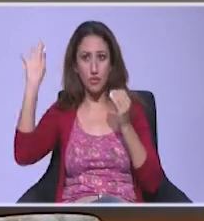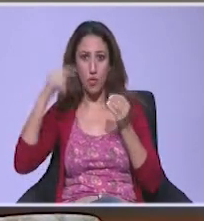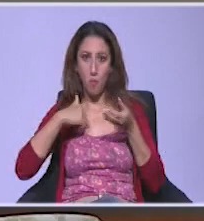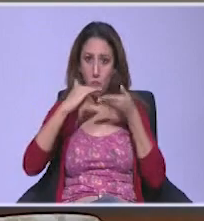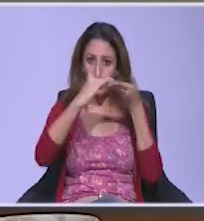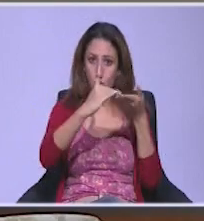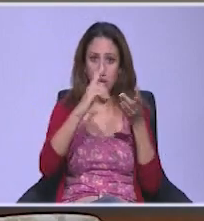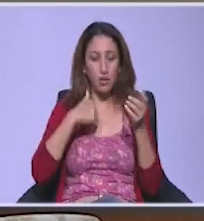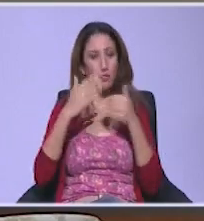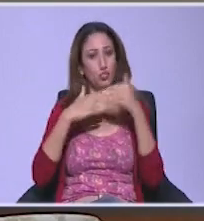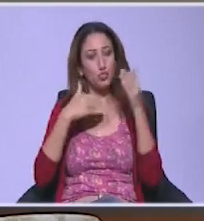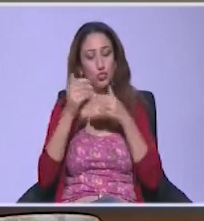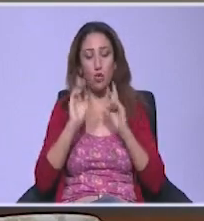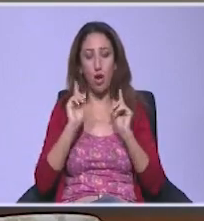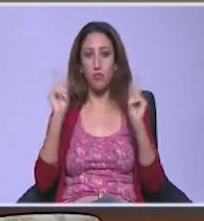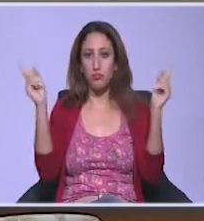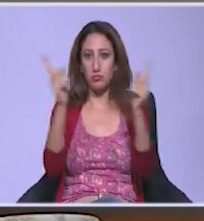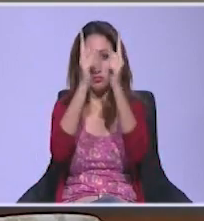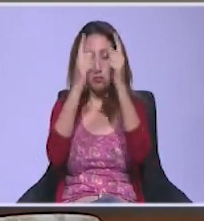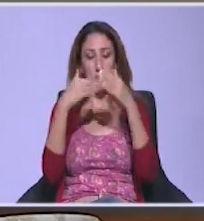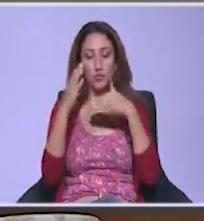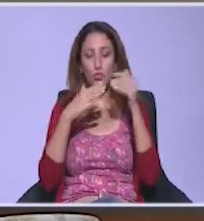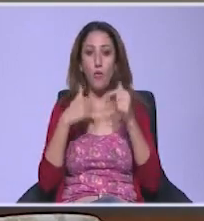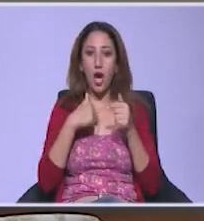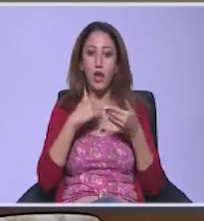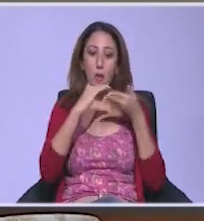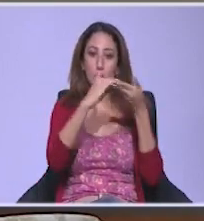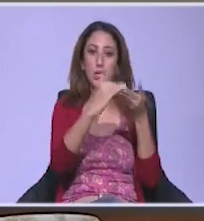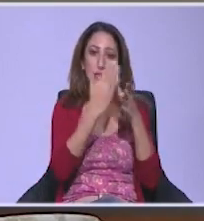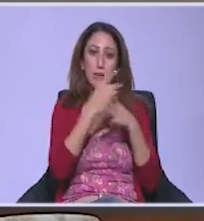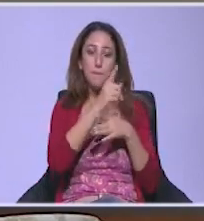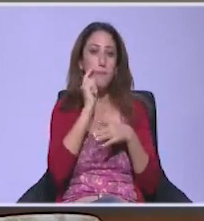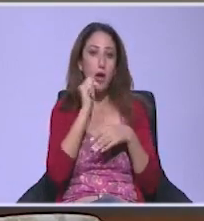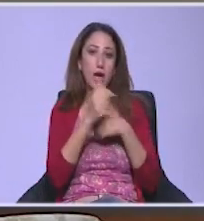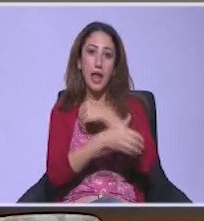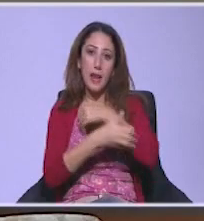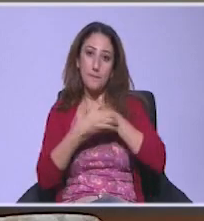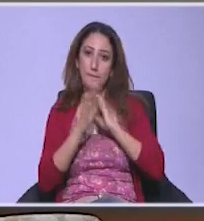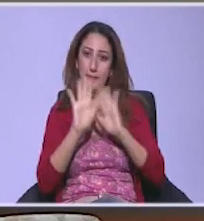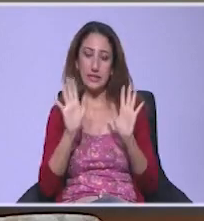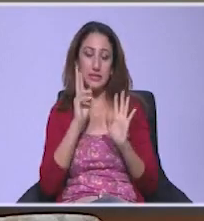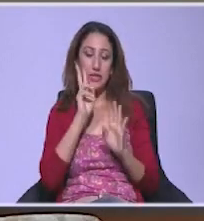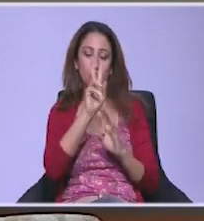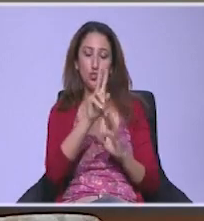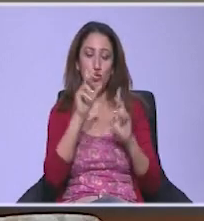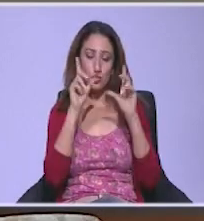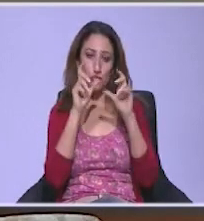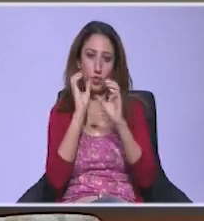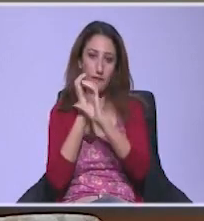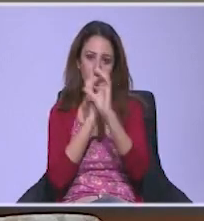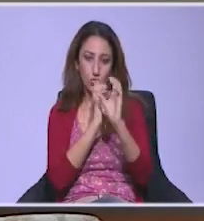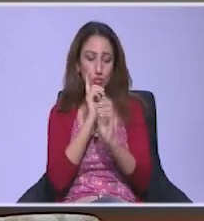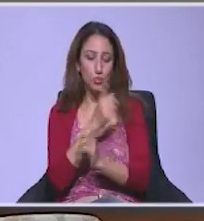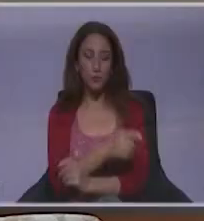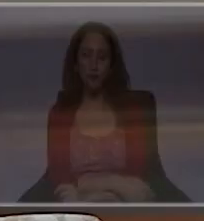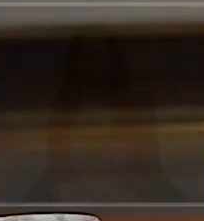الاب وبنته فلها شأن اخر عندهم مش عندنا. نشوف التقرير ونطمن على حالة